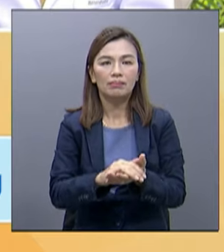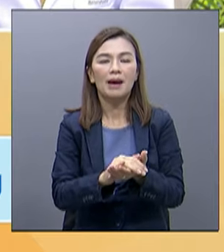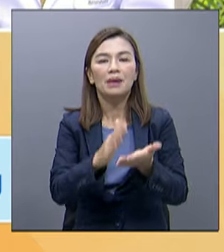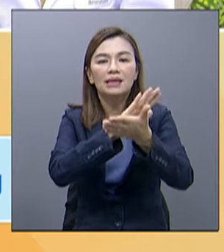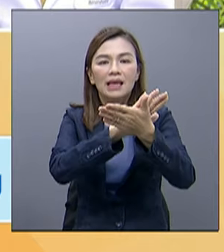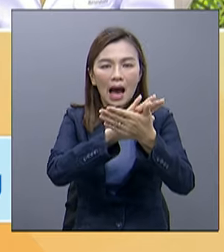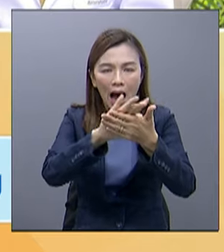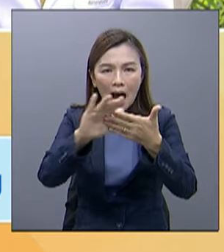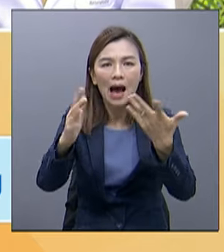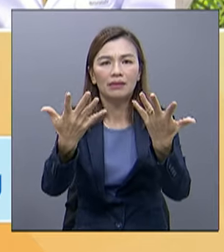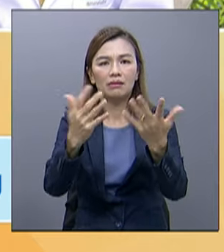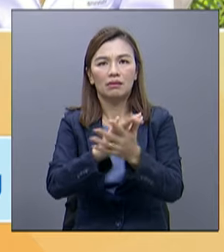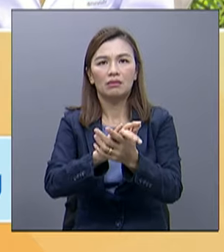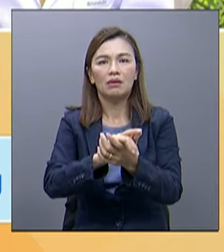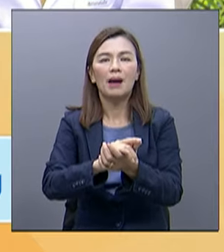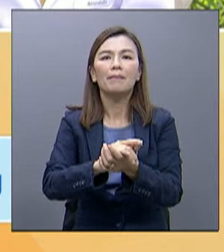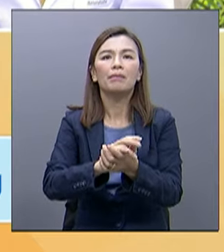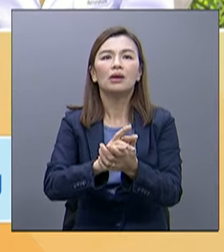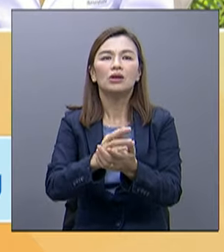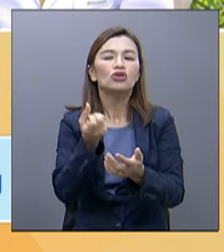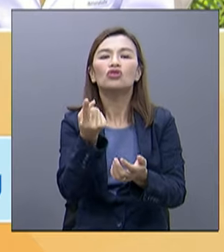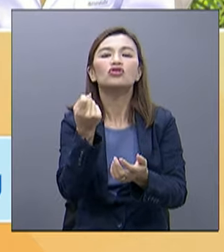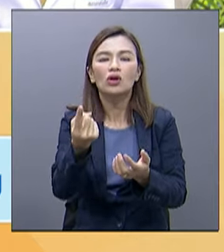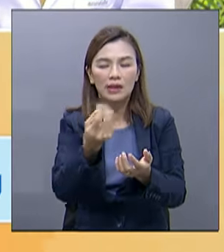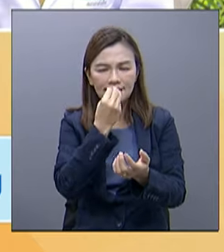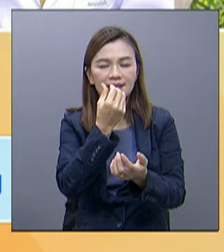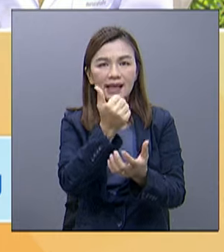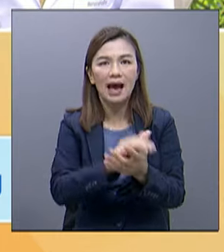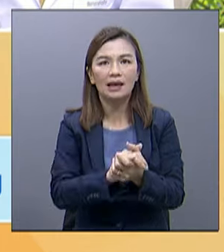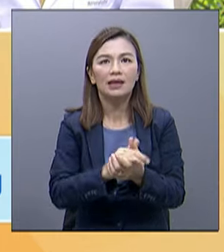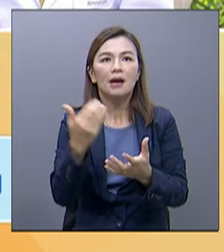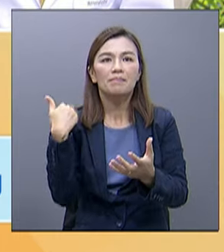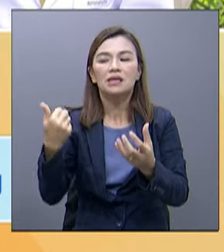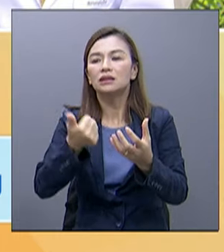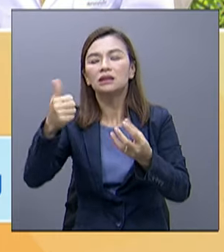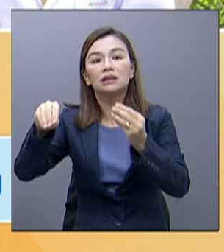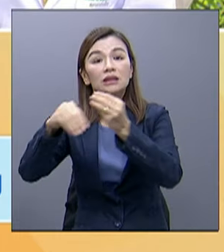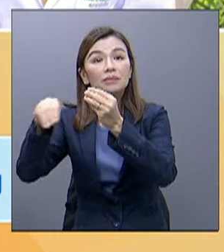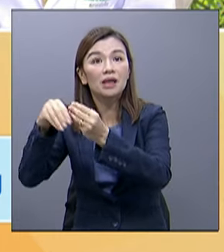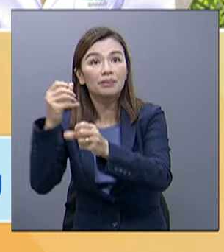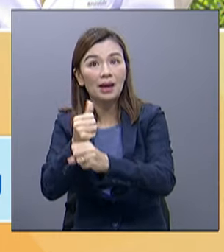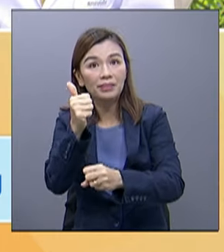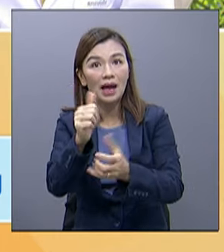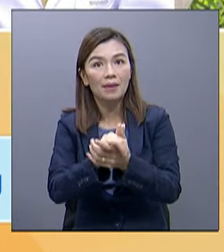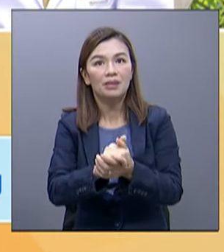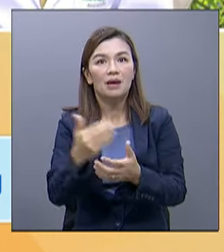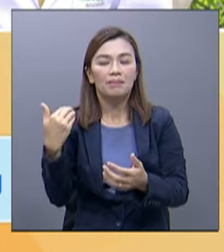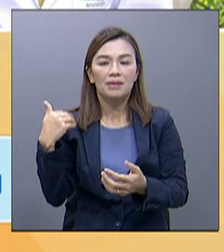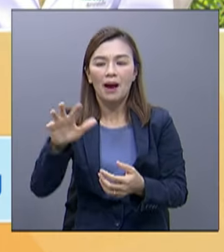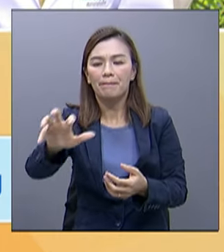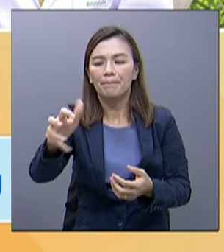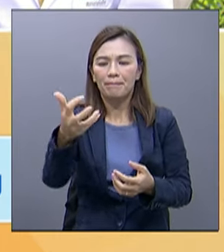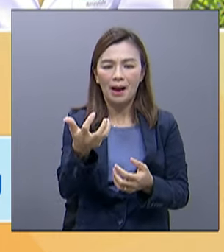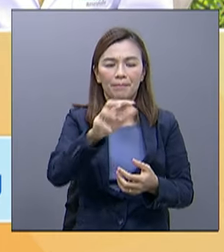เงี้ยนะครับได้สิเอาผักสดเลยนะครับไอ้ที่เหลือเป็นตัวเสริมนะครับเพราะฉะนั้นตรงนี้เราได้ขนาดนี้แล้วเนี่ยมันต้องไป